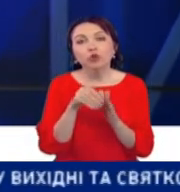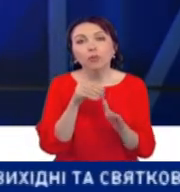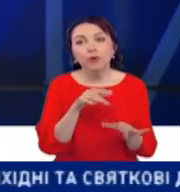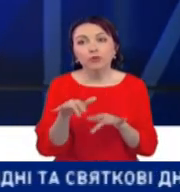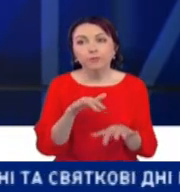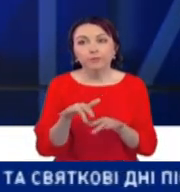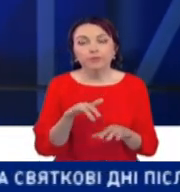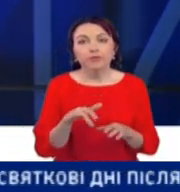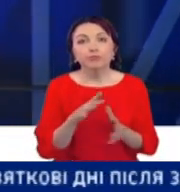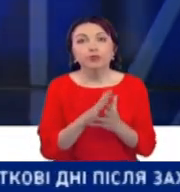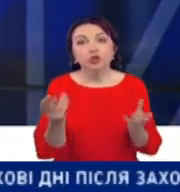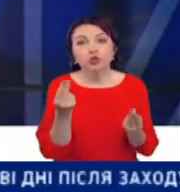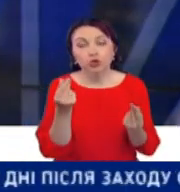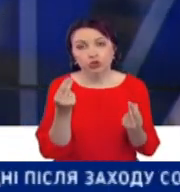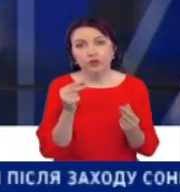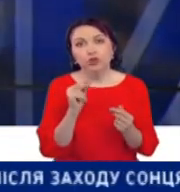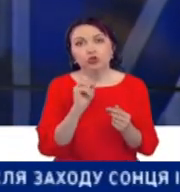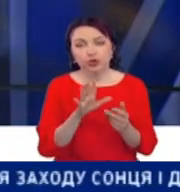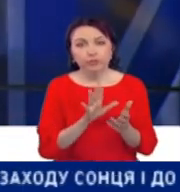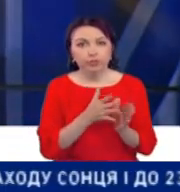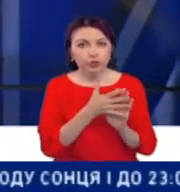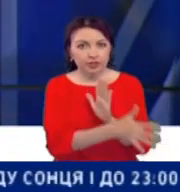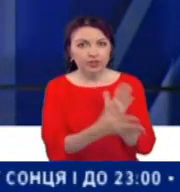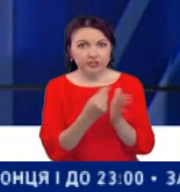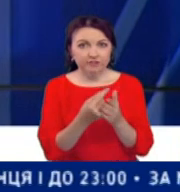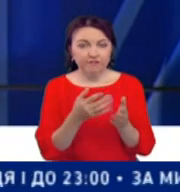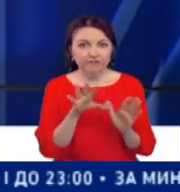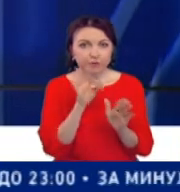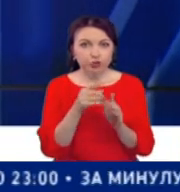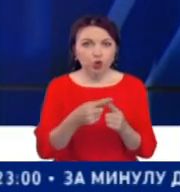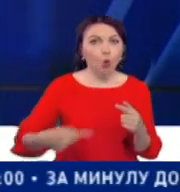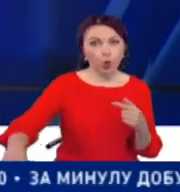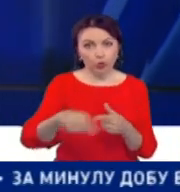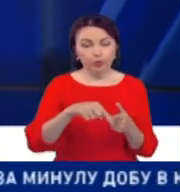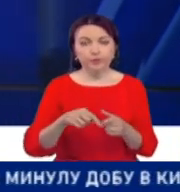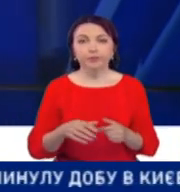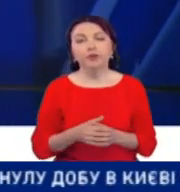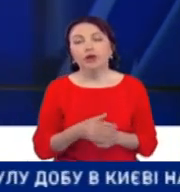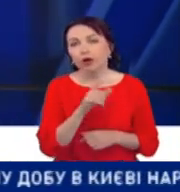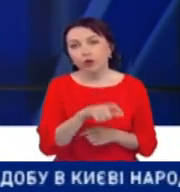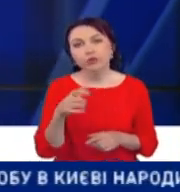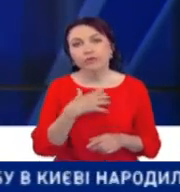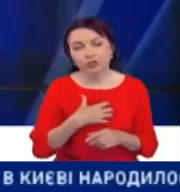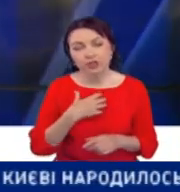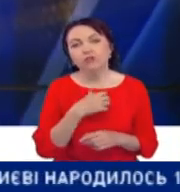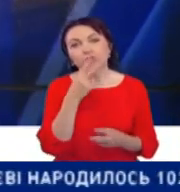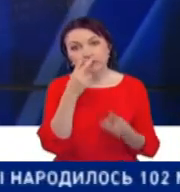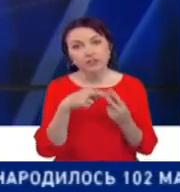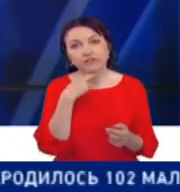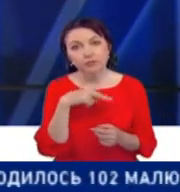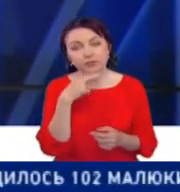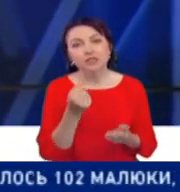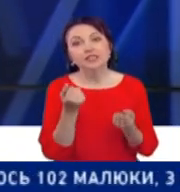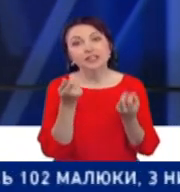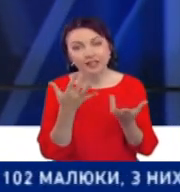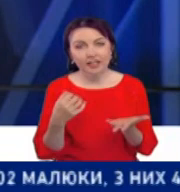свій виборчий округ. Це не секрет, ми ну, повсюдно це. Тому людям важливо дивитися на питання,